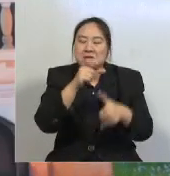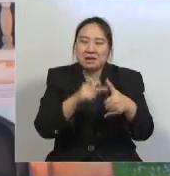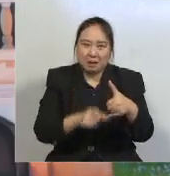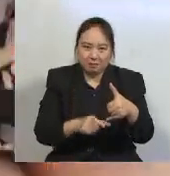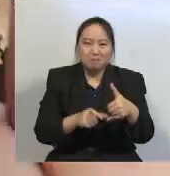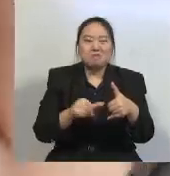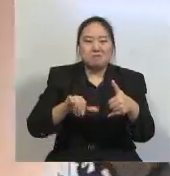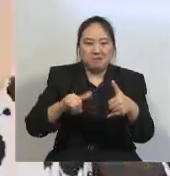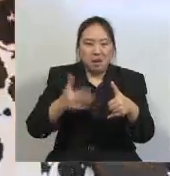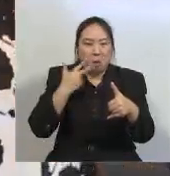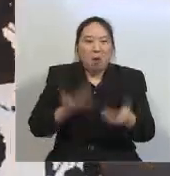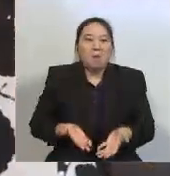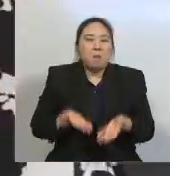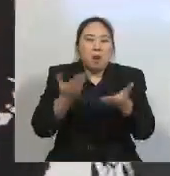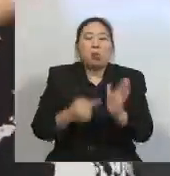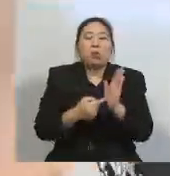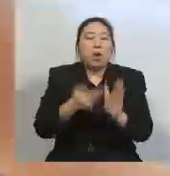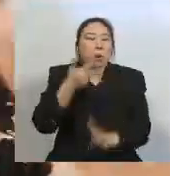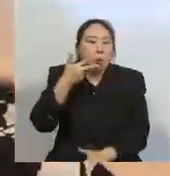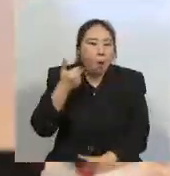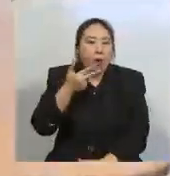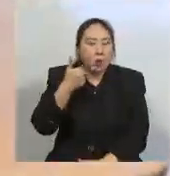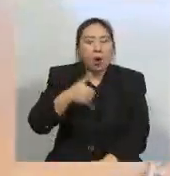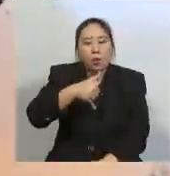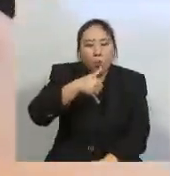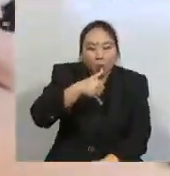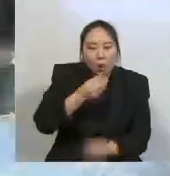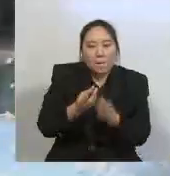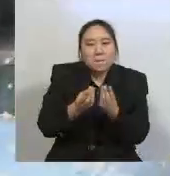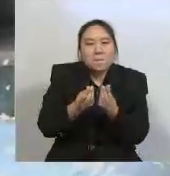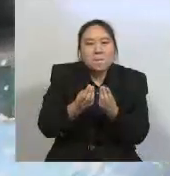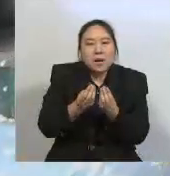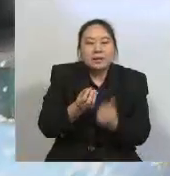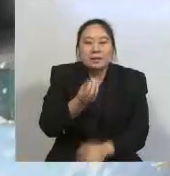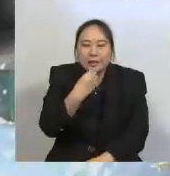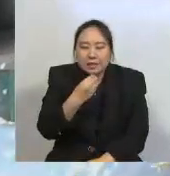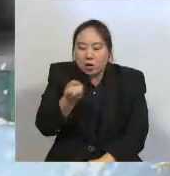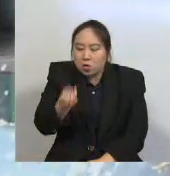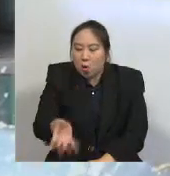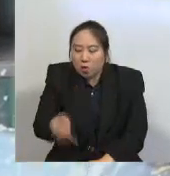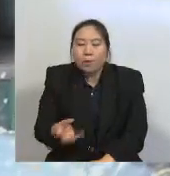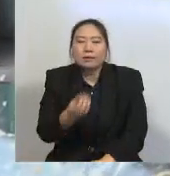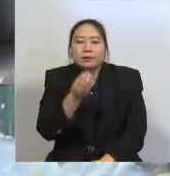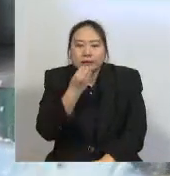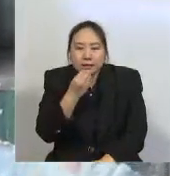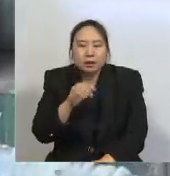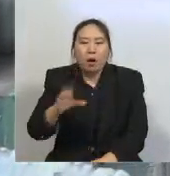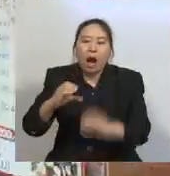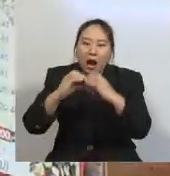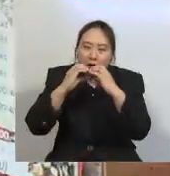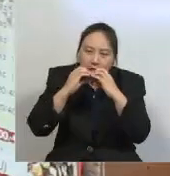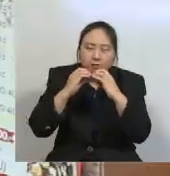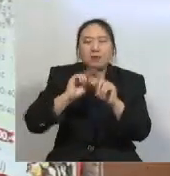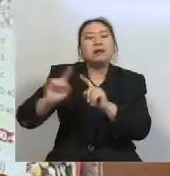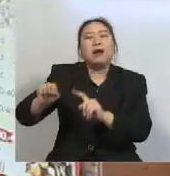ขึ้นอย่างเช่นมีการกินหวานมากขึ้นกินของมันของทอดหรือบางทีกลุ่มฟาสต์ฟู้ดอะไรอย่างเงี้ยค่ะก็จะทำให้มันมี